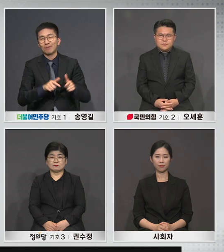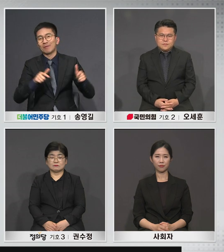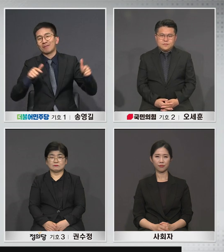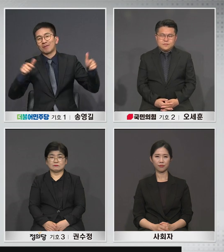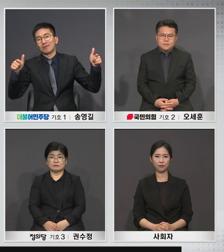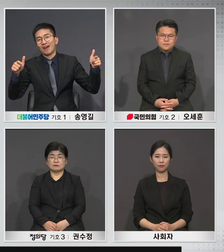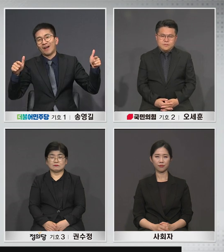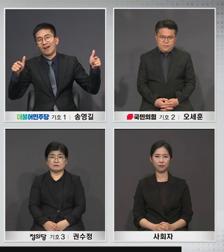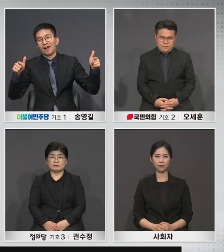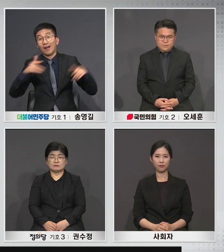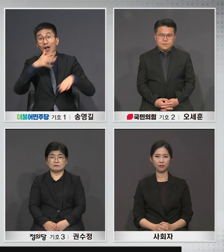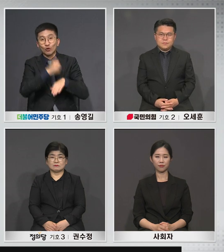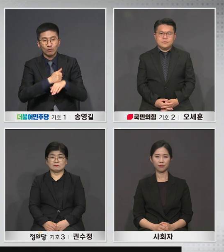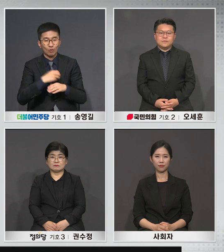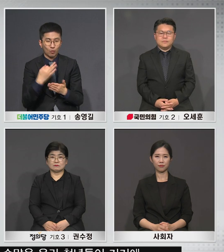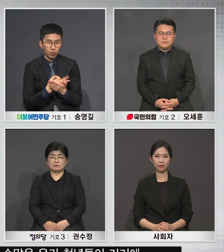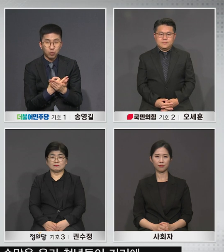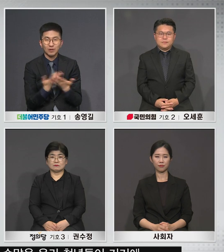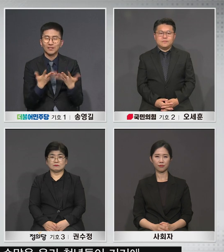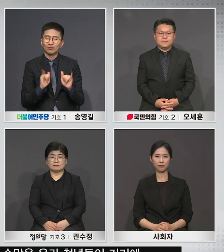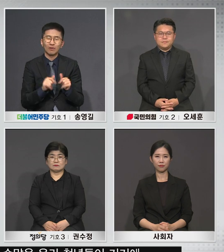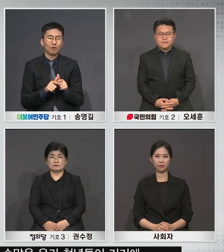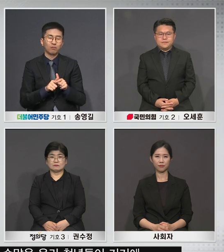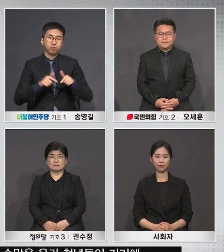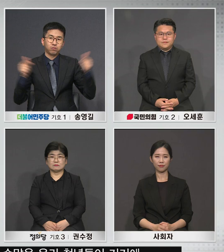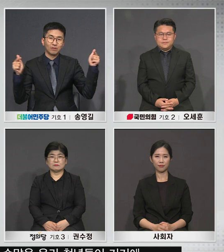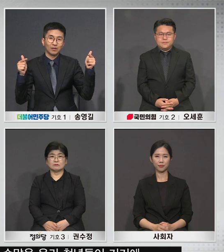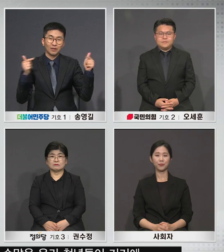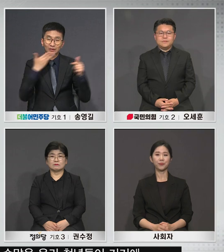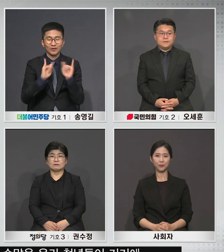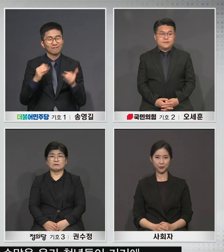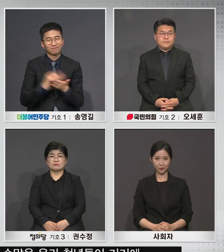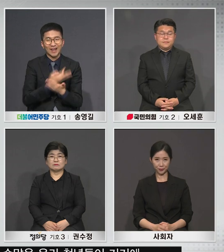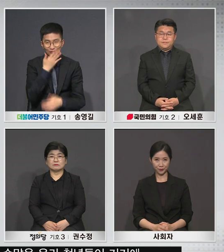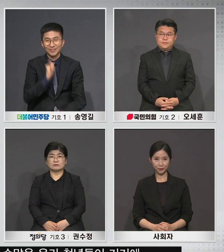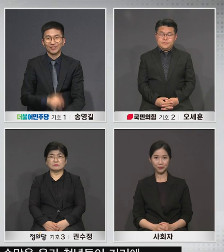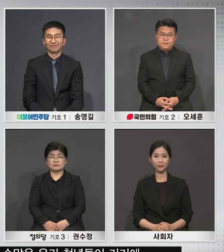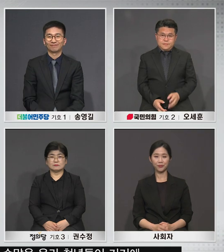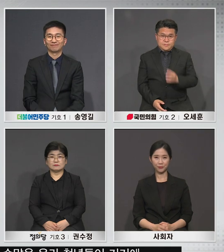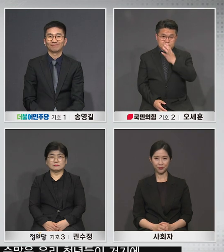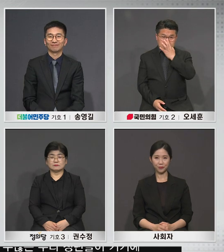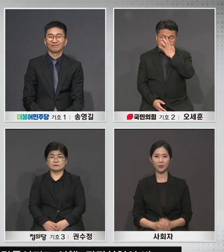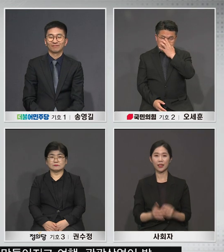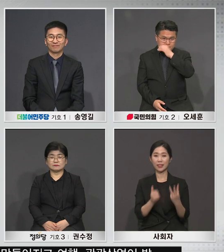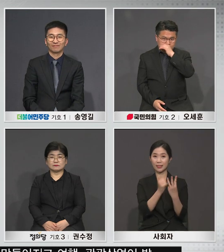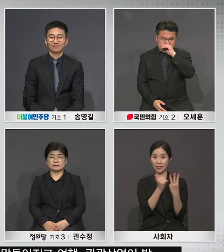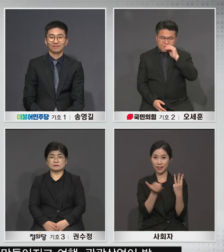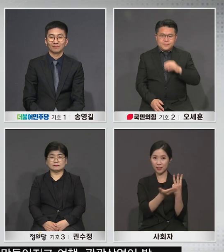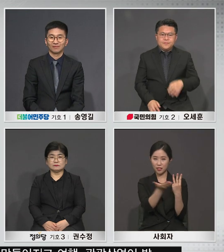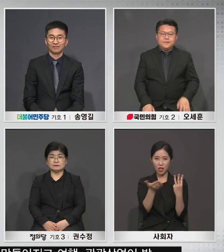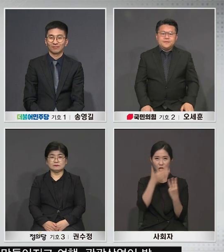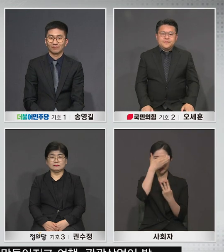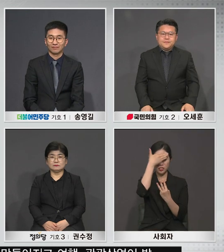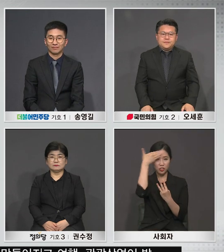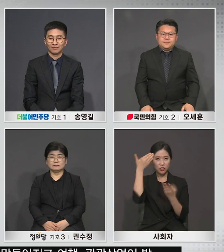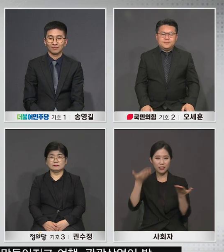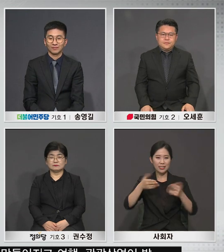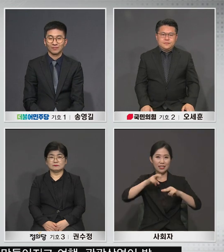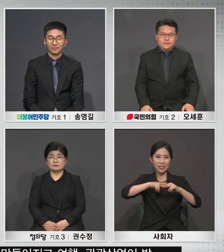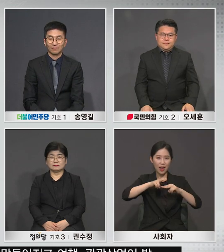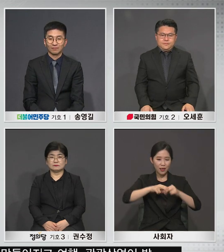일자리 천국이 서울에 만들어져야 될 거라고 생각을 합니다. 세븐의 청년 일자리 정책에 관련된 공약을 일단 먼저 들어봤고요.